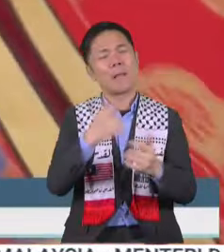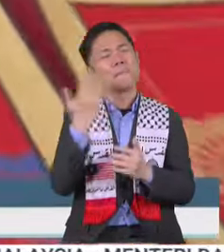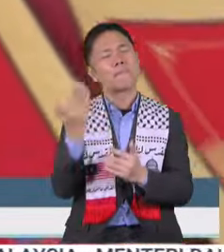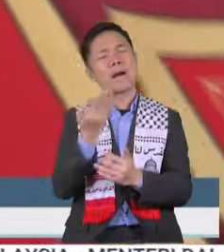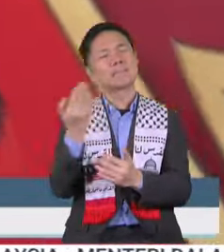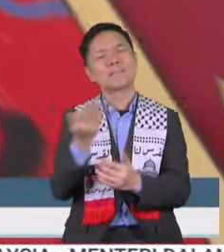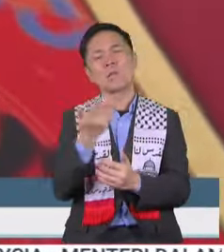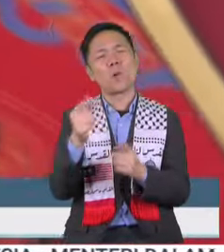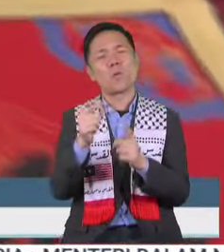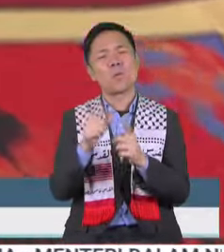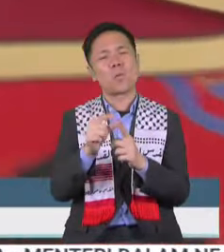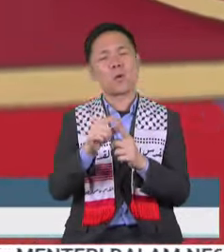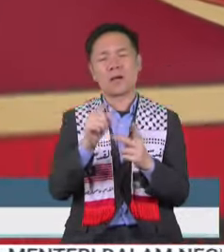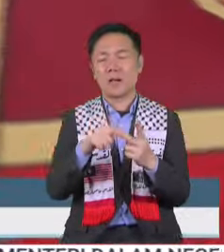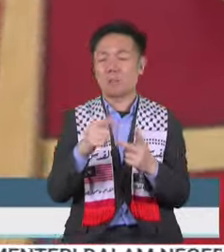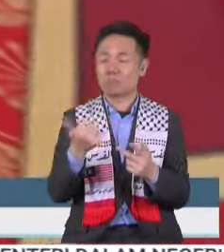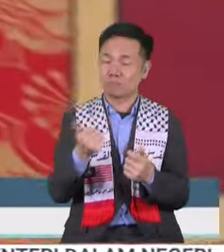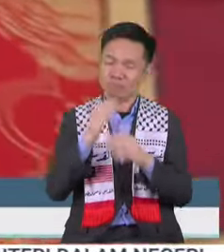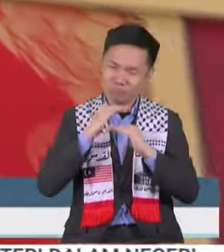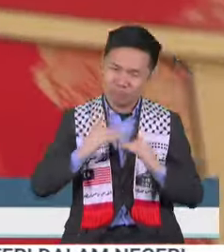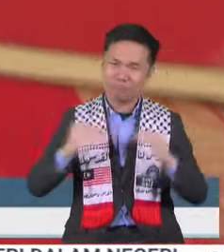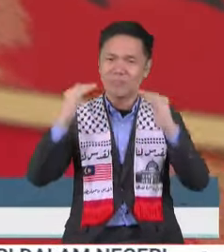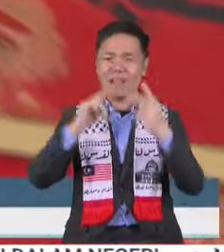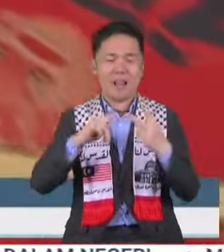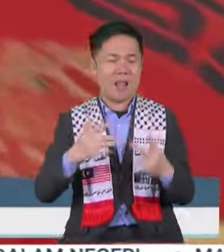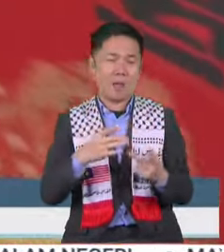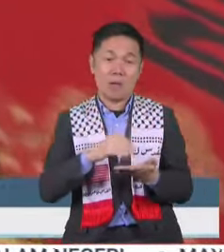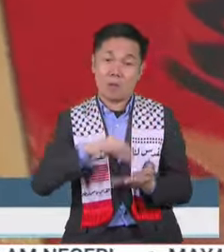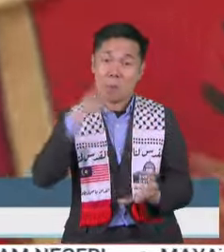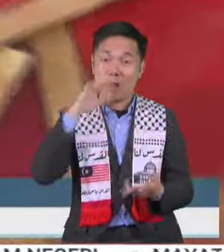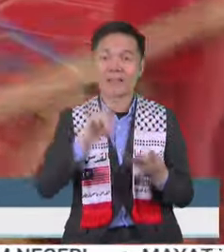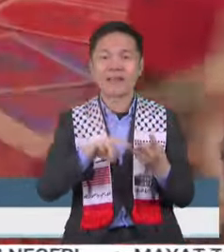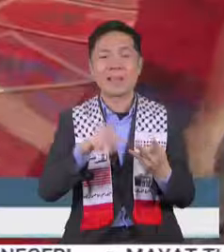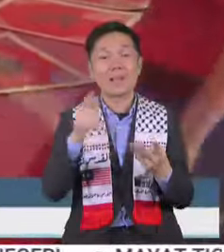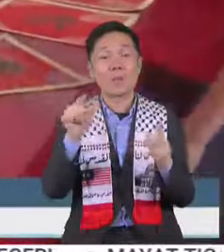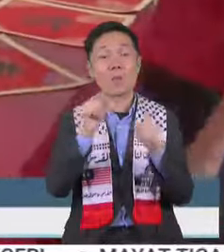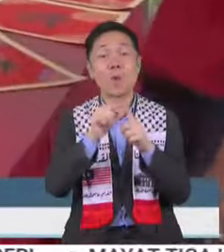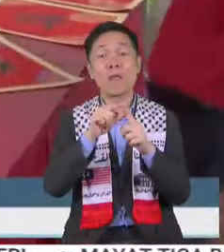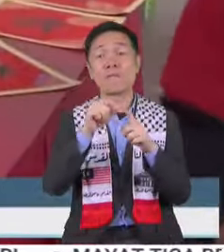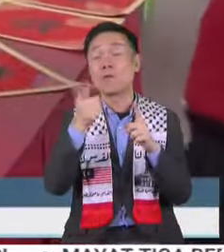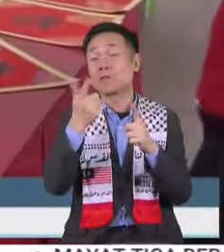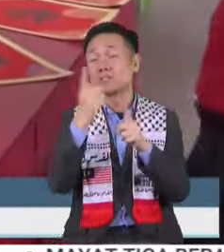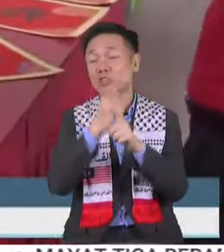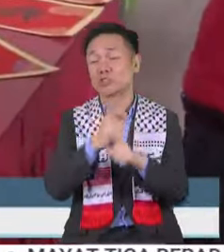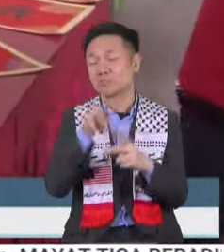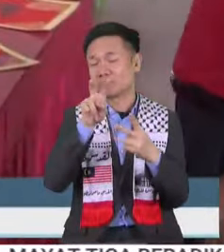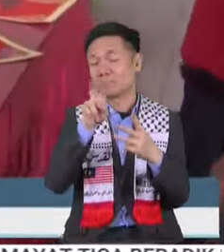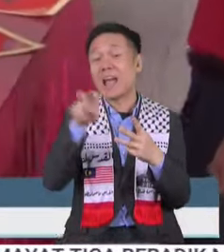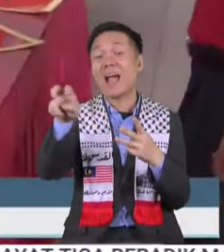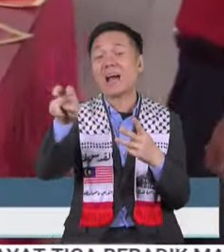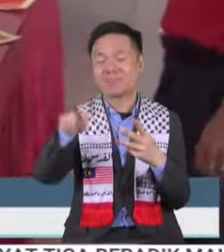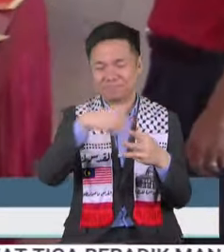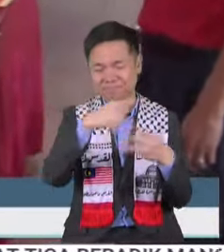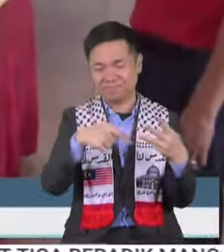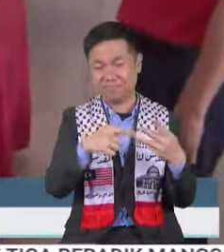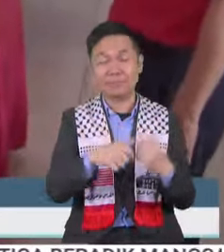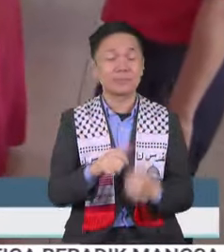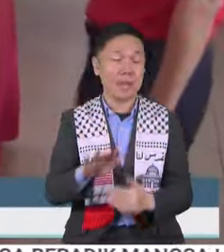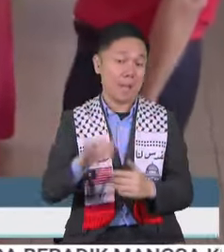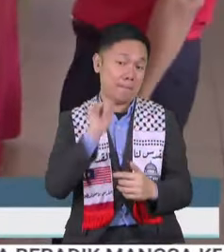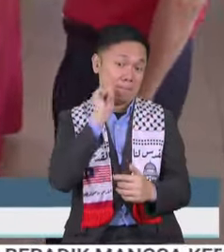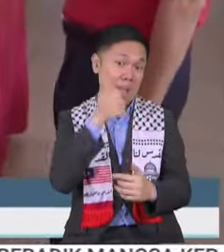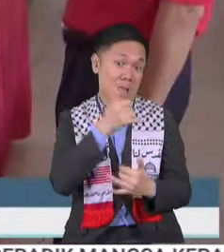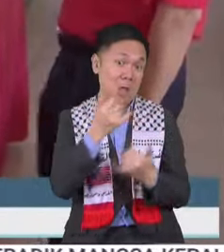banyak digunakan adalah kemakmuran, kekayaan dan naga. Esok ikuti siri kedua Chun Lian mengenai